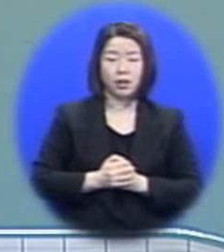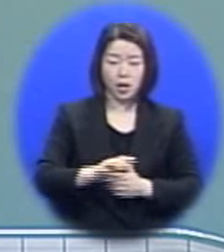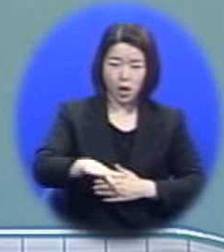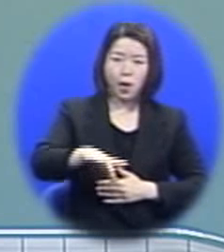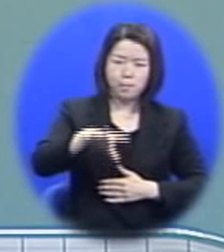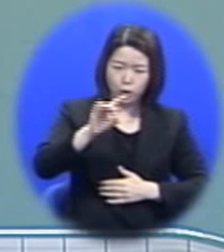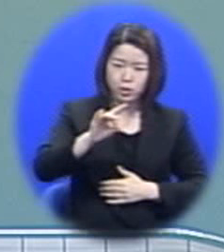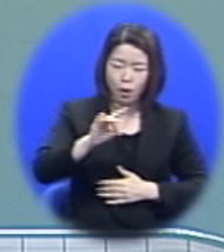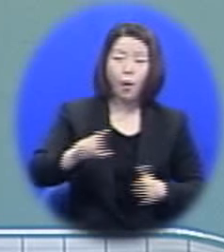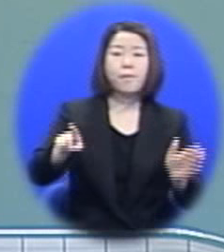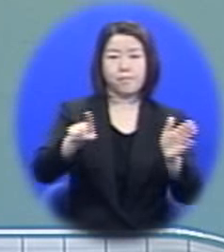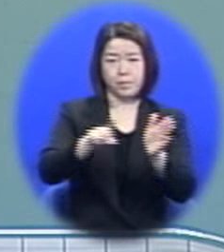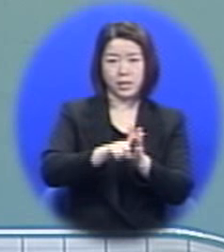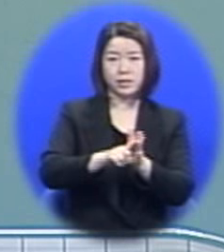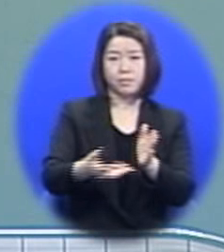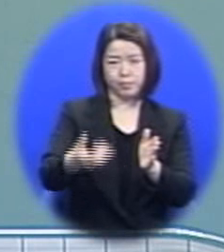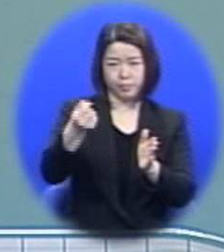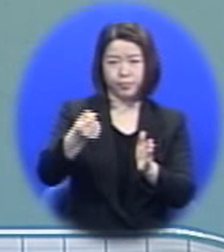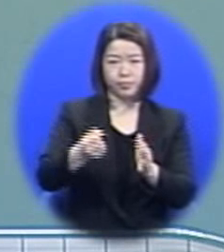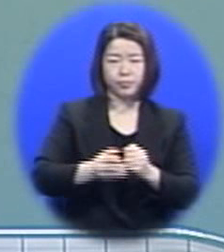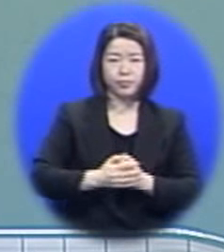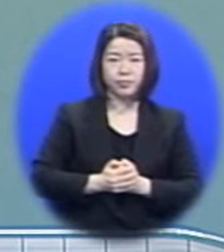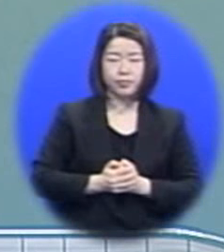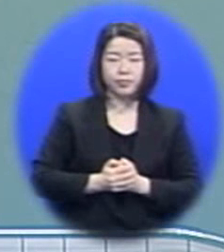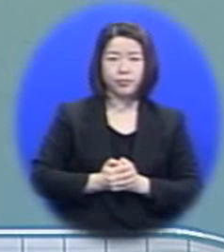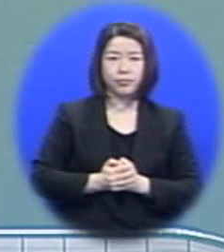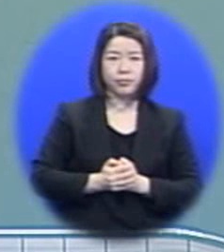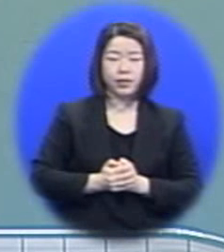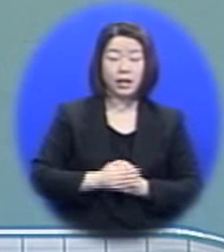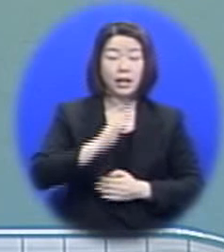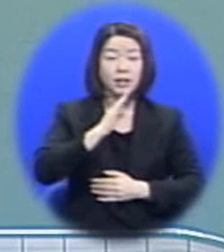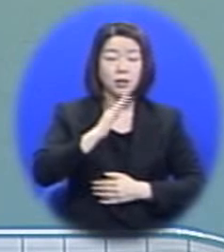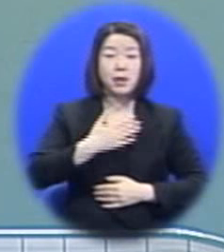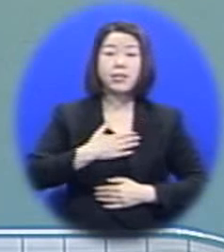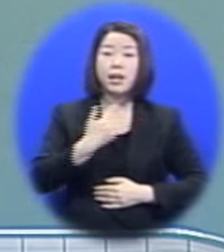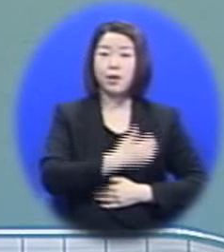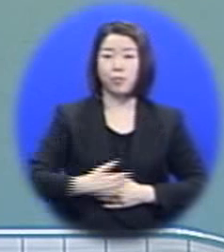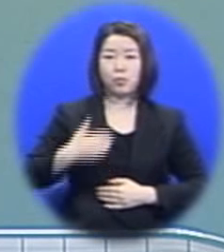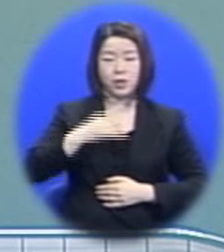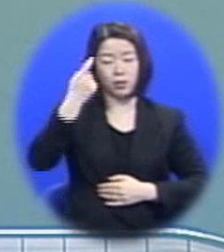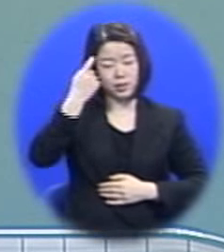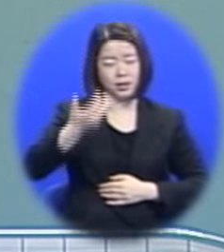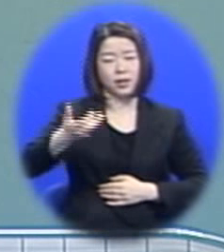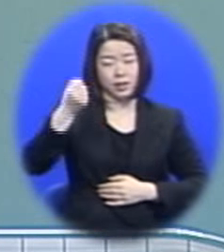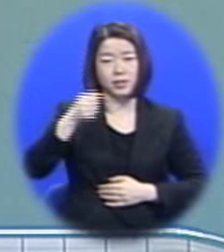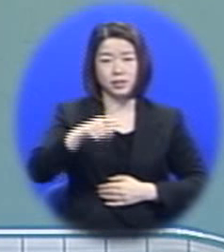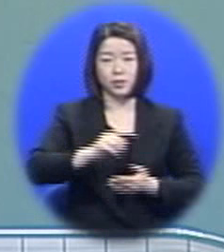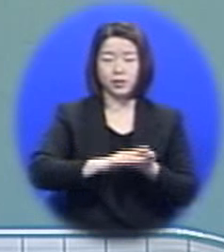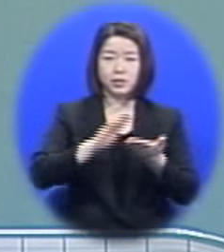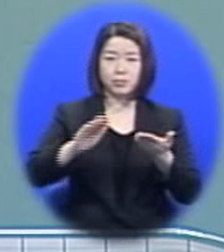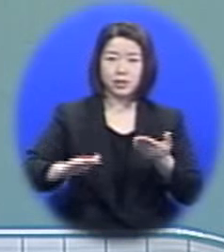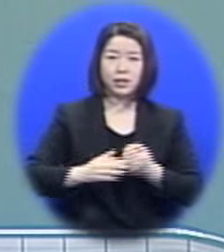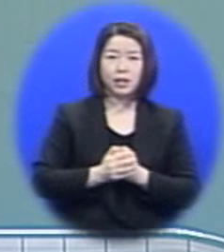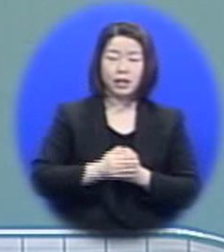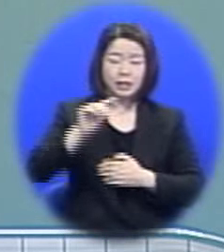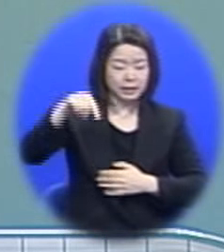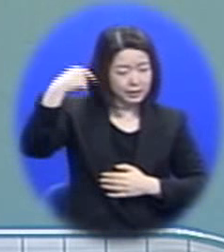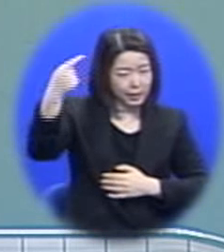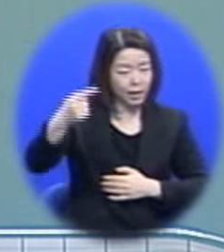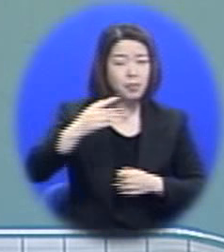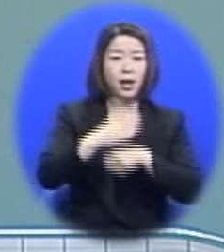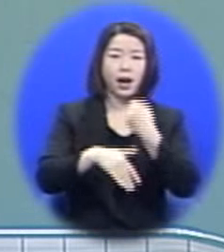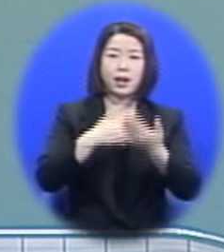먼저 믿는 거예요. 정말 내 몸이라고 여기는 거예요. 그다음에